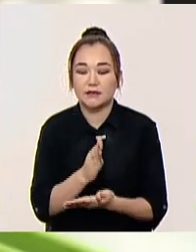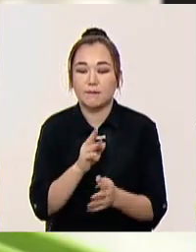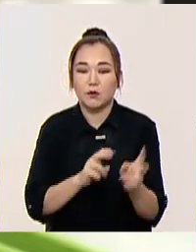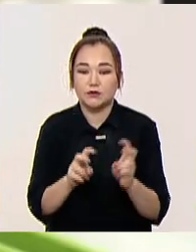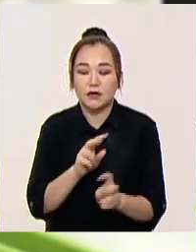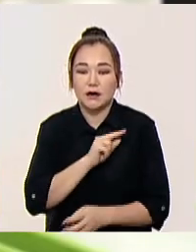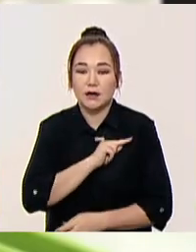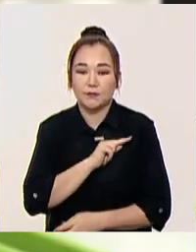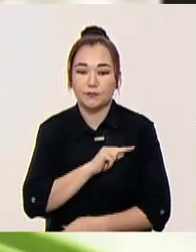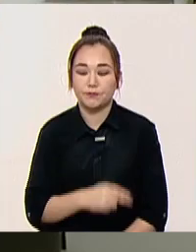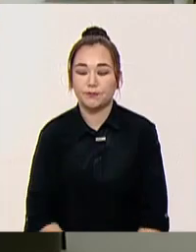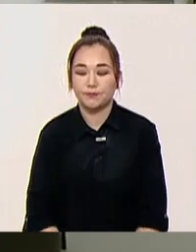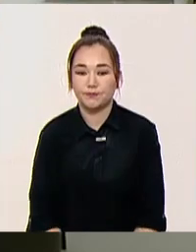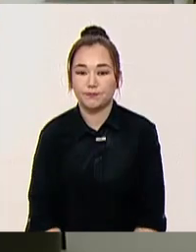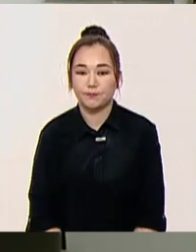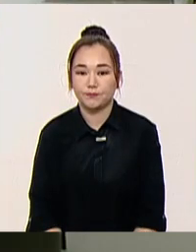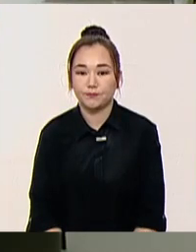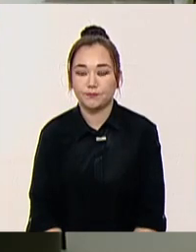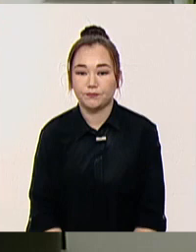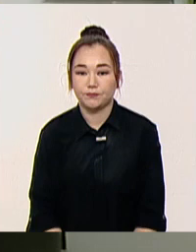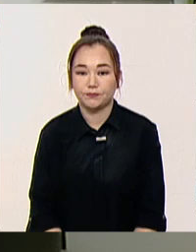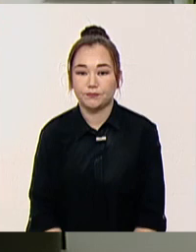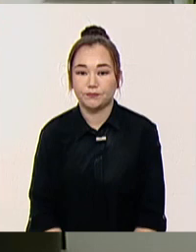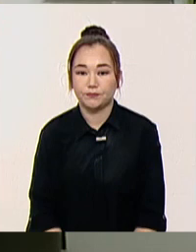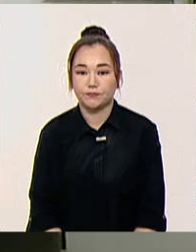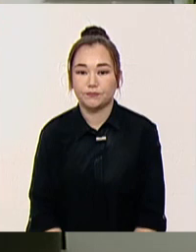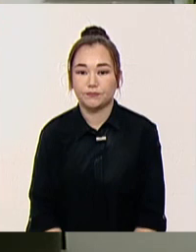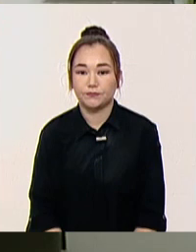поисках работы. Еламан Раймбеков, Думан Сулейменов, Информбюро.